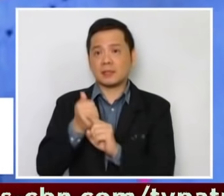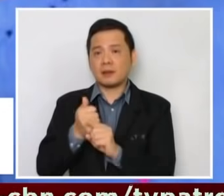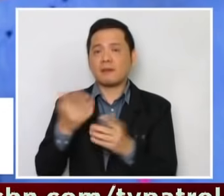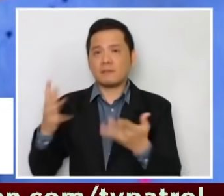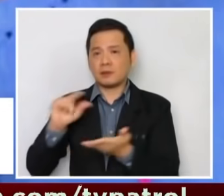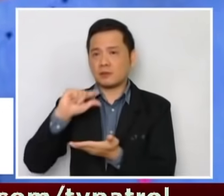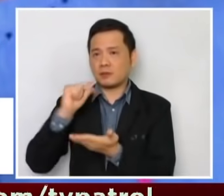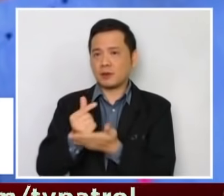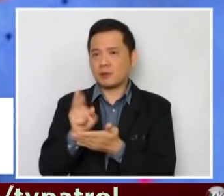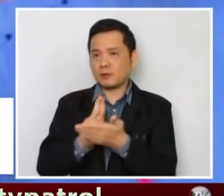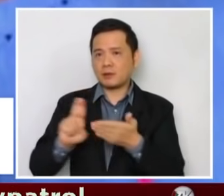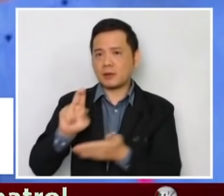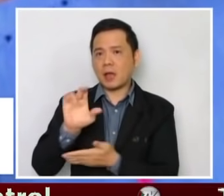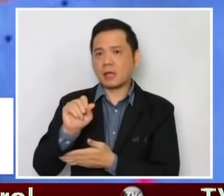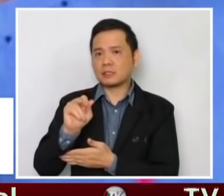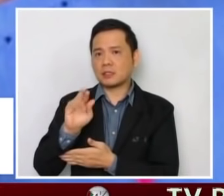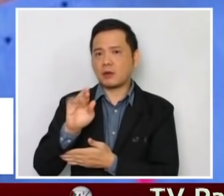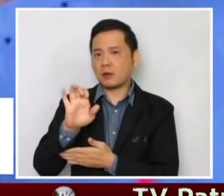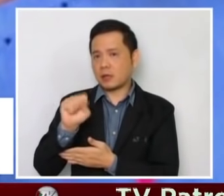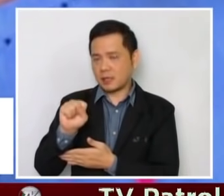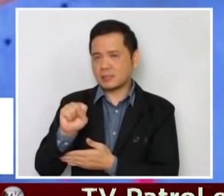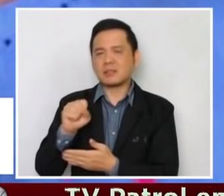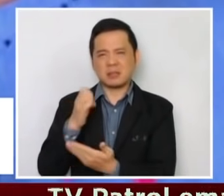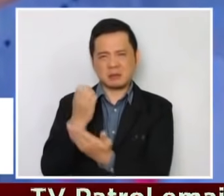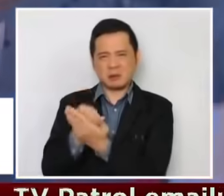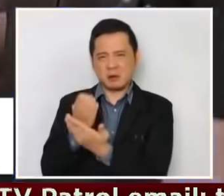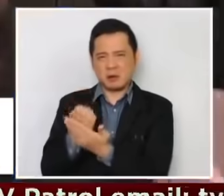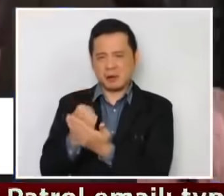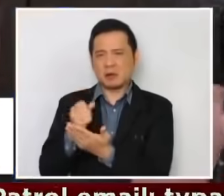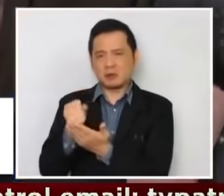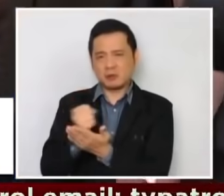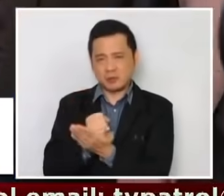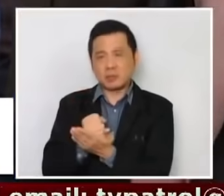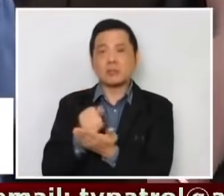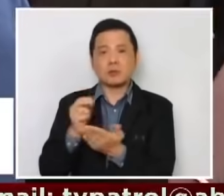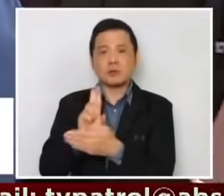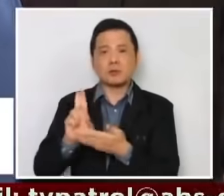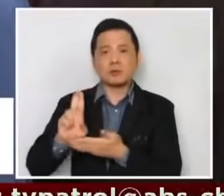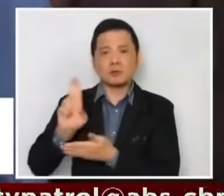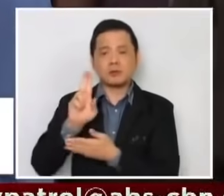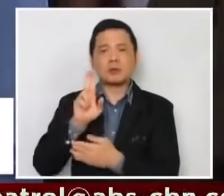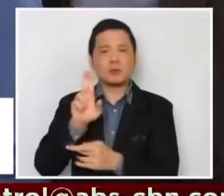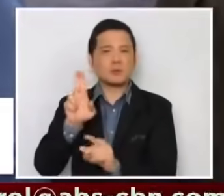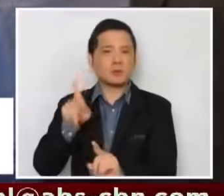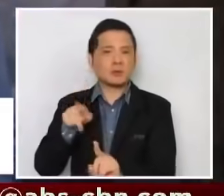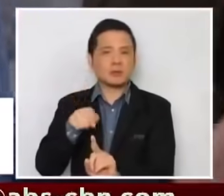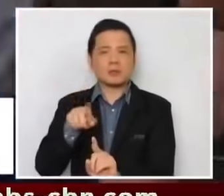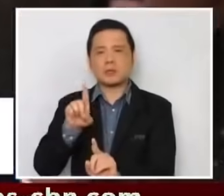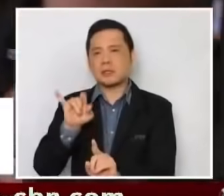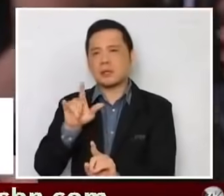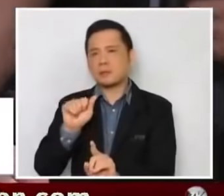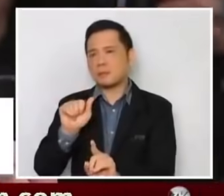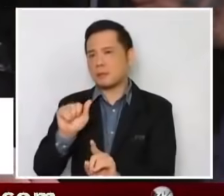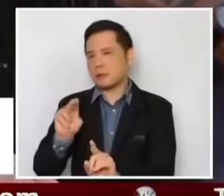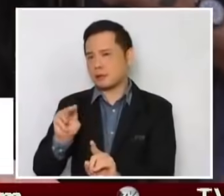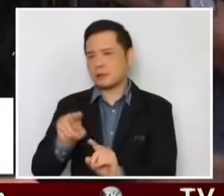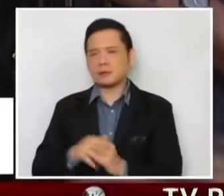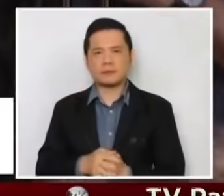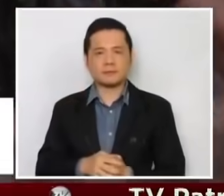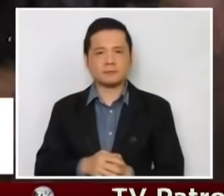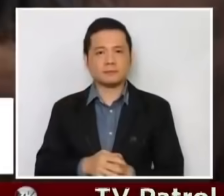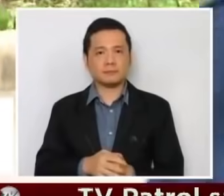Cáceres at economics sa University of the Philippines, Diliman. Ang kanyang serbisyo bilang vice president at ang